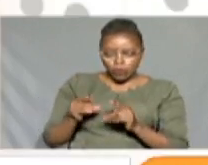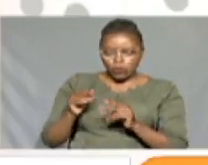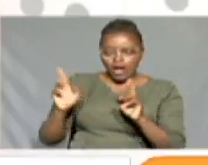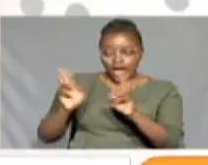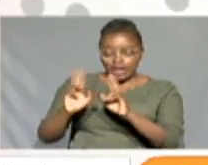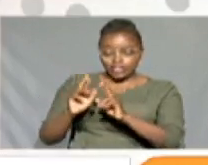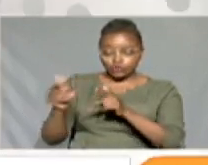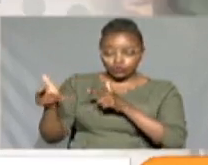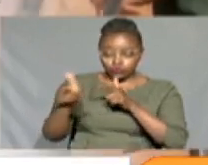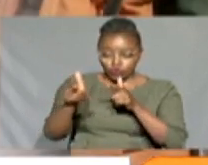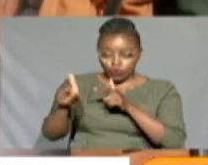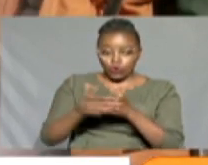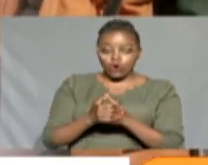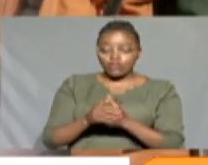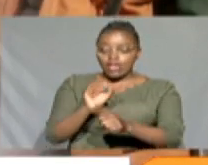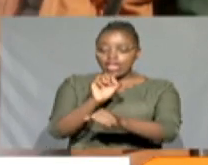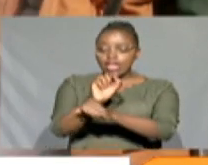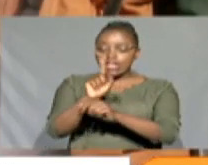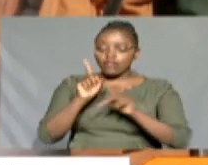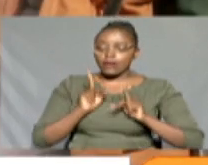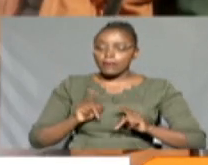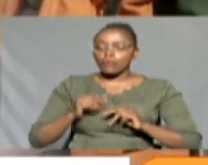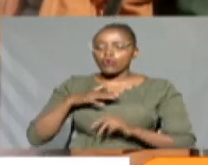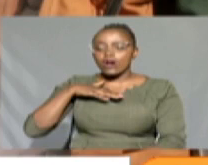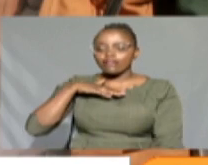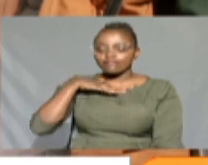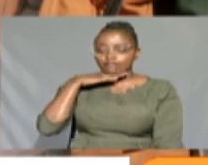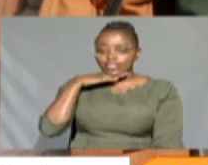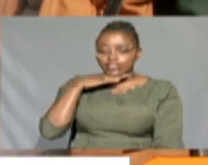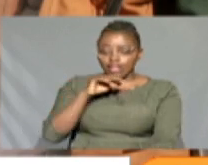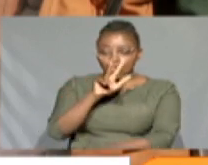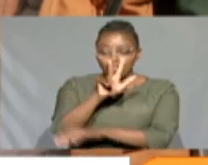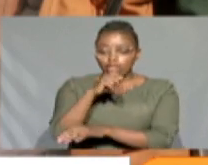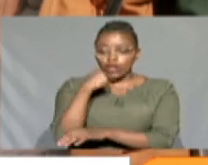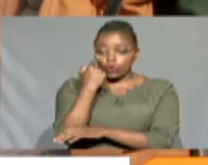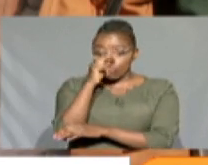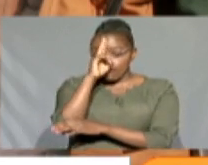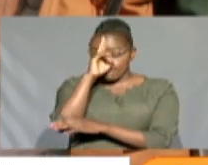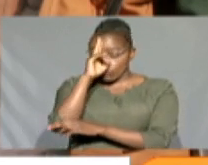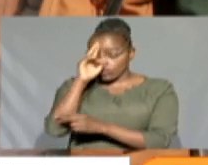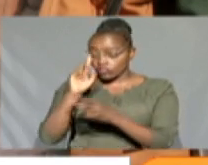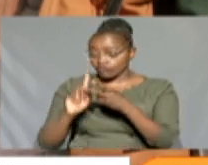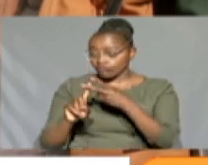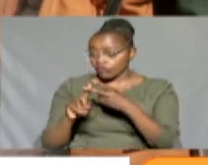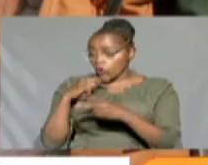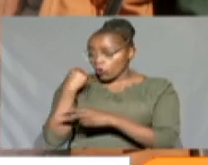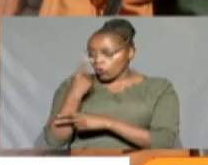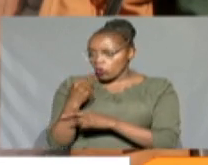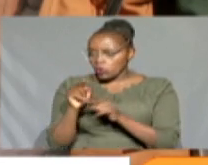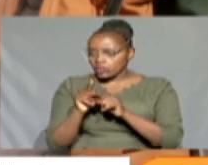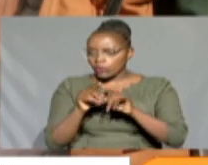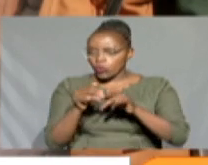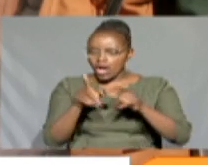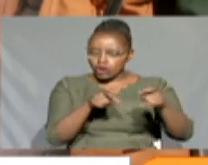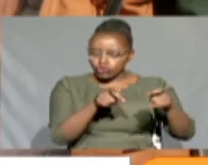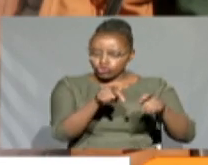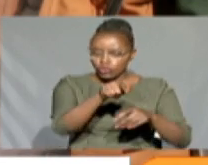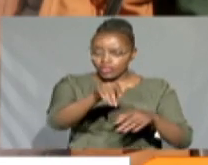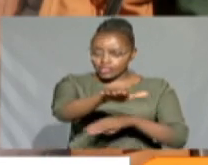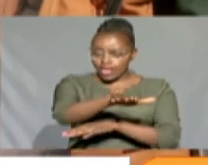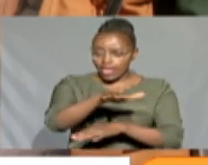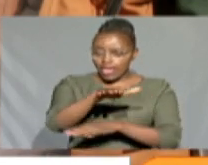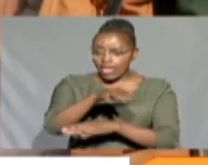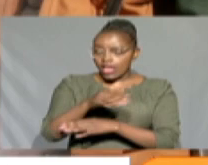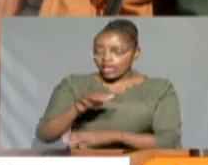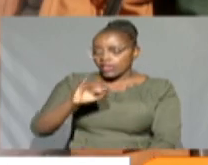kivita. Miongoni mwa watu 11 waliofariki, watatu walikuwa ni maafisa wa polisi waliokuwa wakipiga doria katika eneo hilo